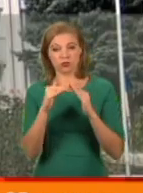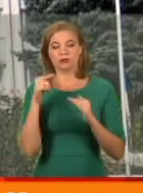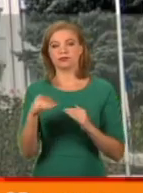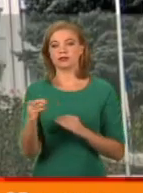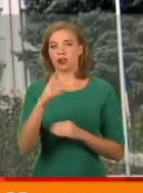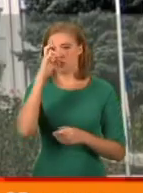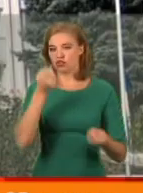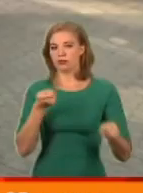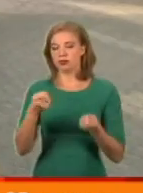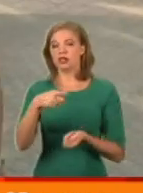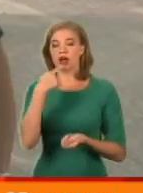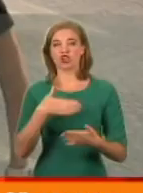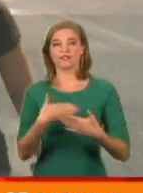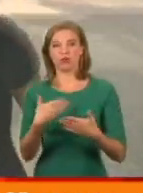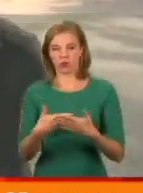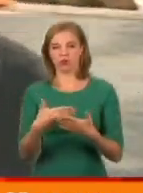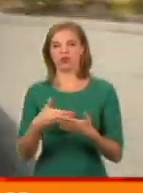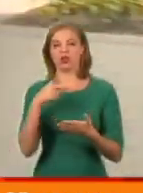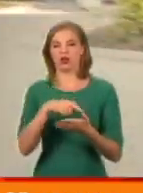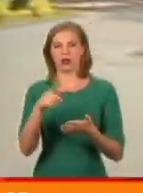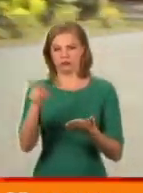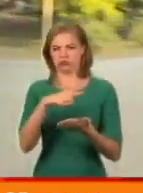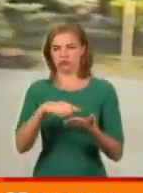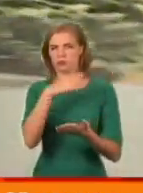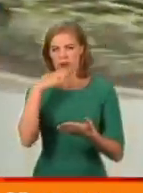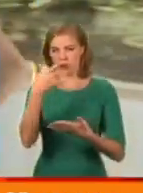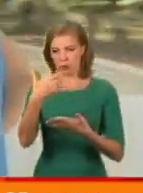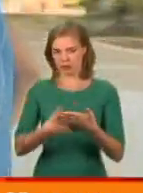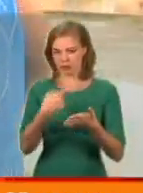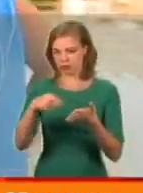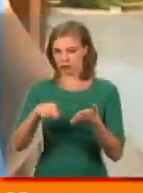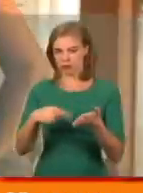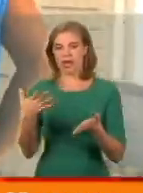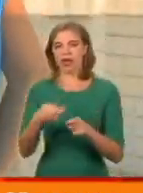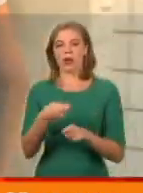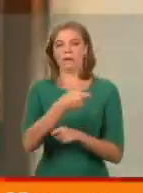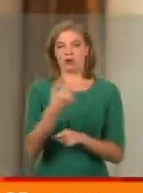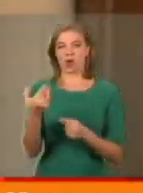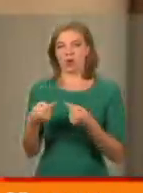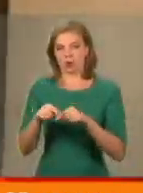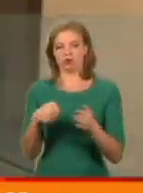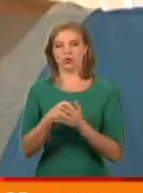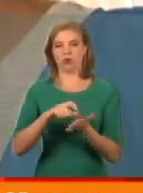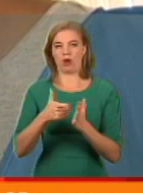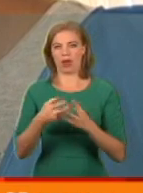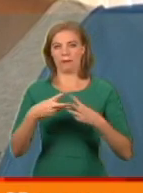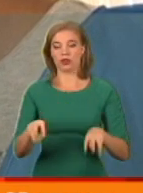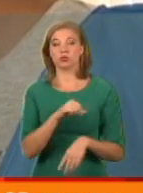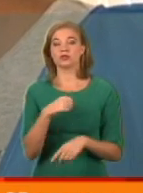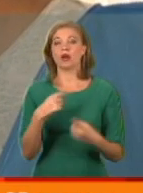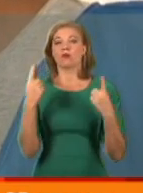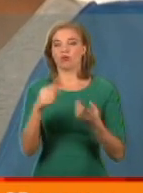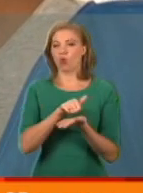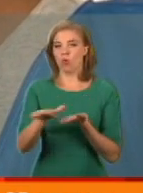Волноваській райдержадміністрації, каже волонтер, зарізали левову частку списку, що його подала організація Євгена Капліна, до Кабміну. Саме більше